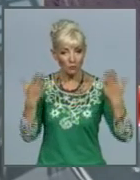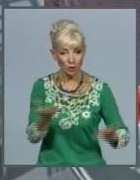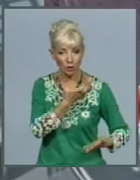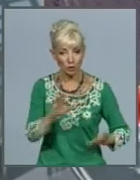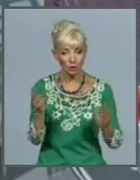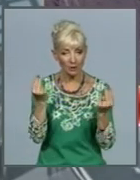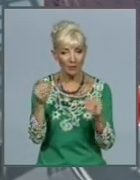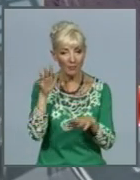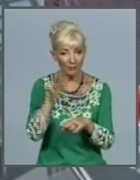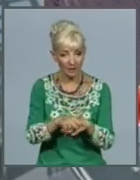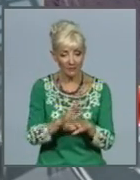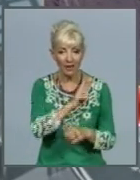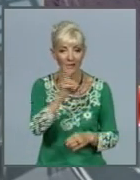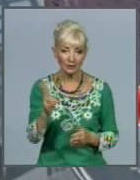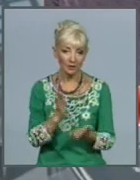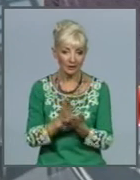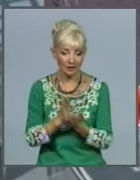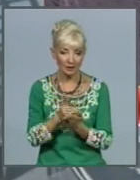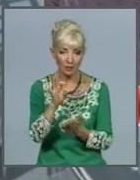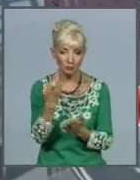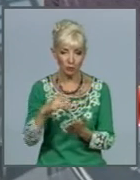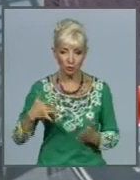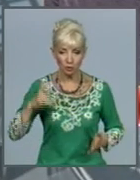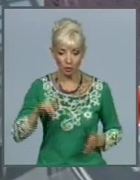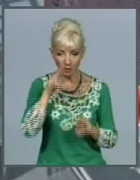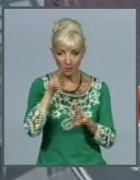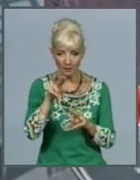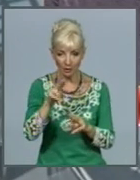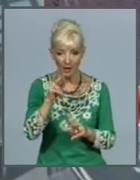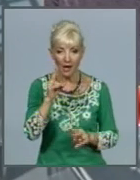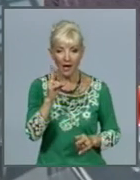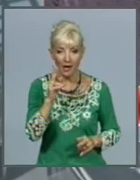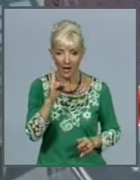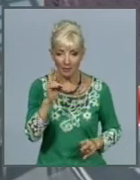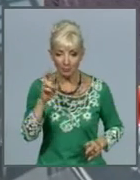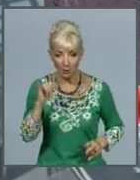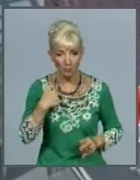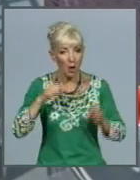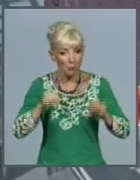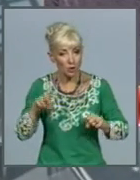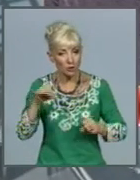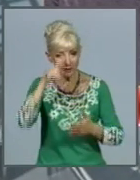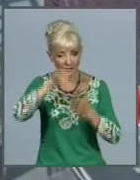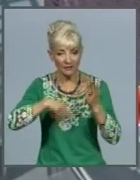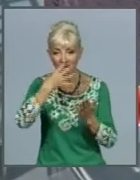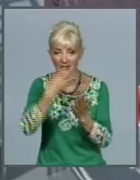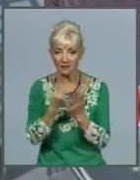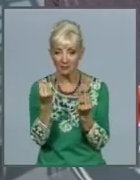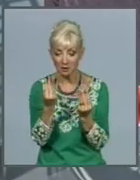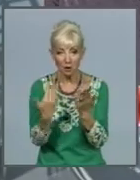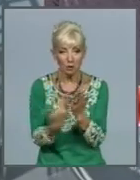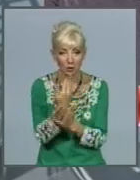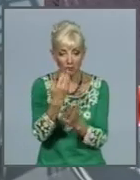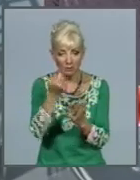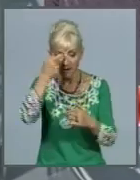які перебували під жорстким контролем НБУ, чи можемо ми довіряти свої кошти новим абсолютно незрозумілим